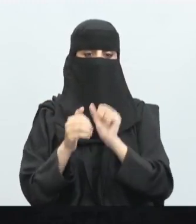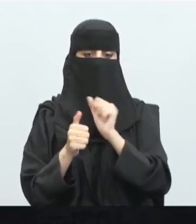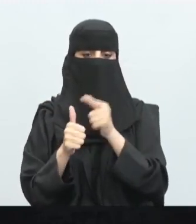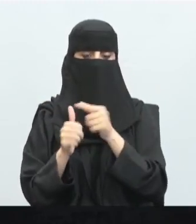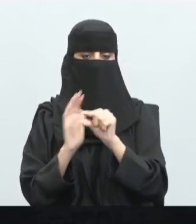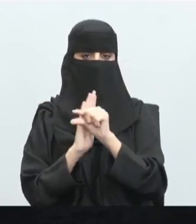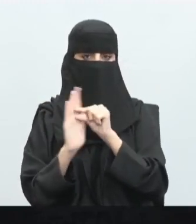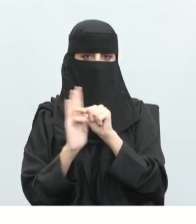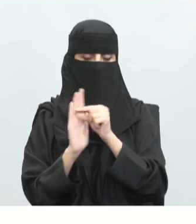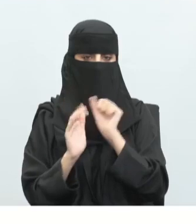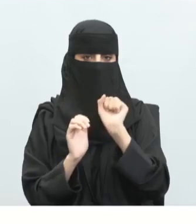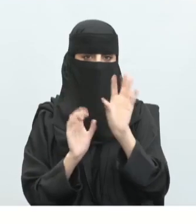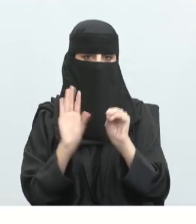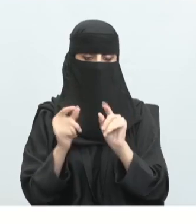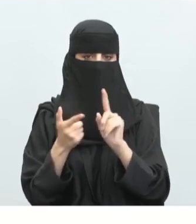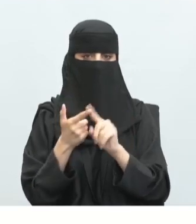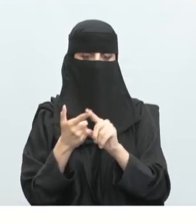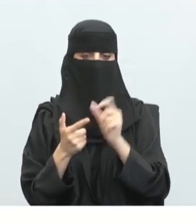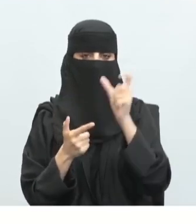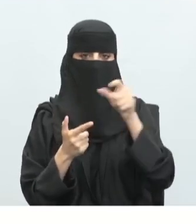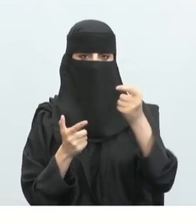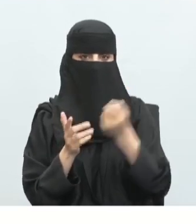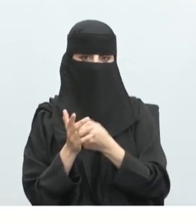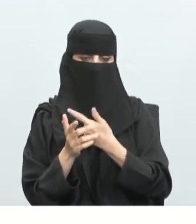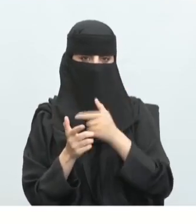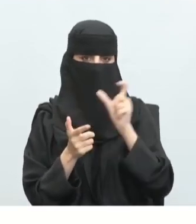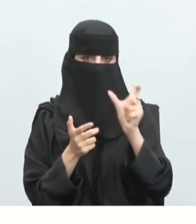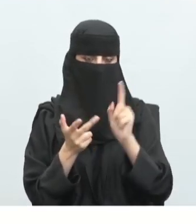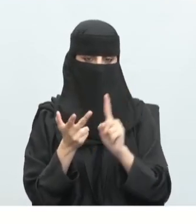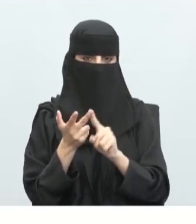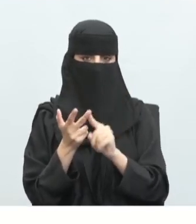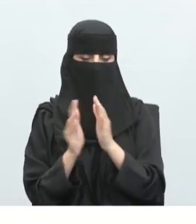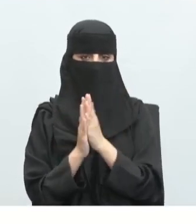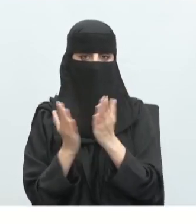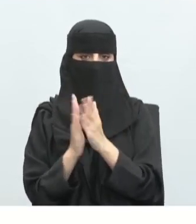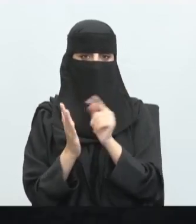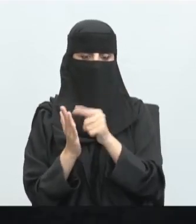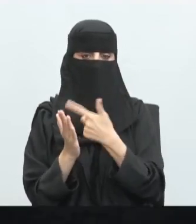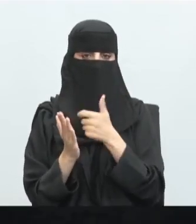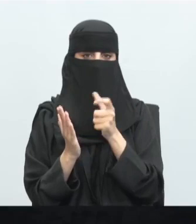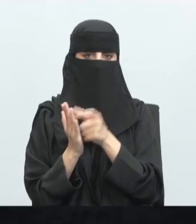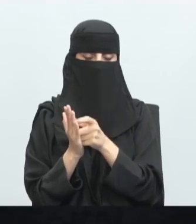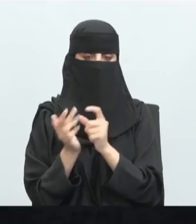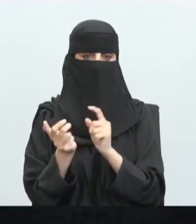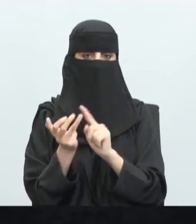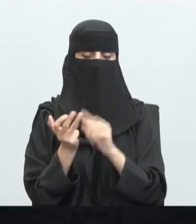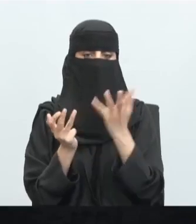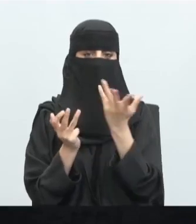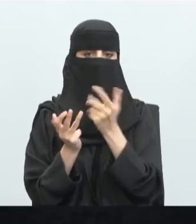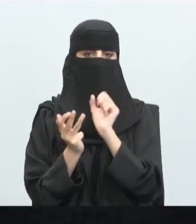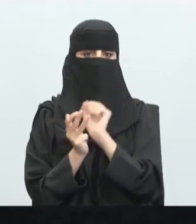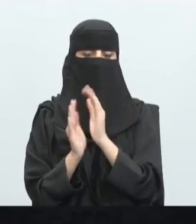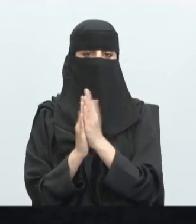عنوان القصه واسم الكاتب اسم المجله ورقم العدد انت وانت تبحثون عن اي قصه